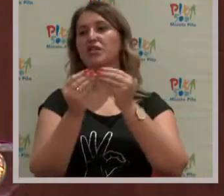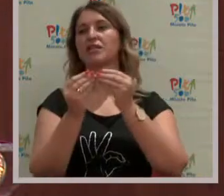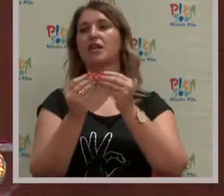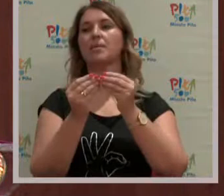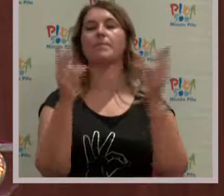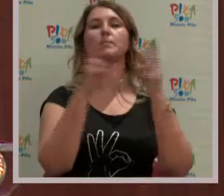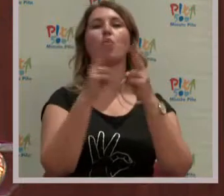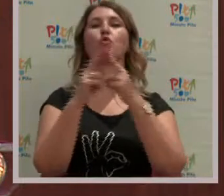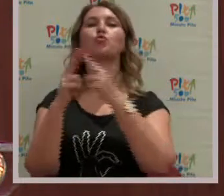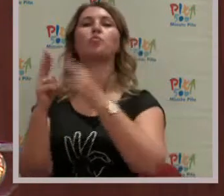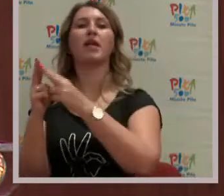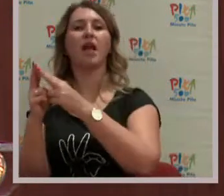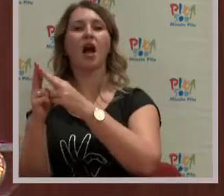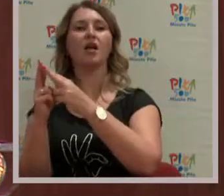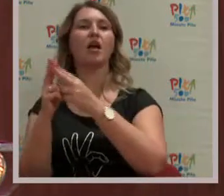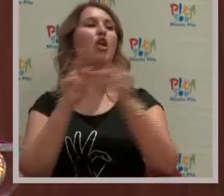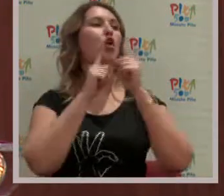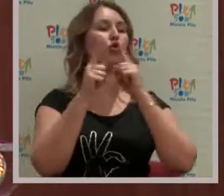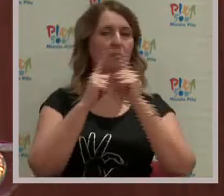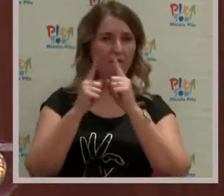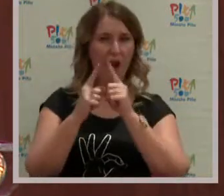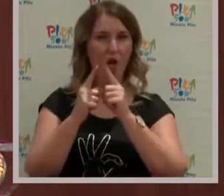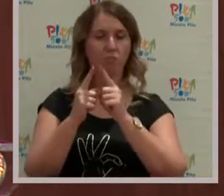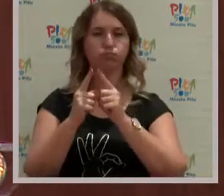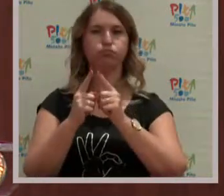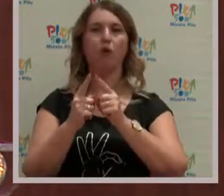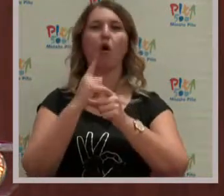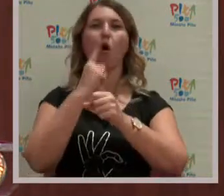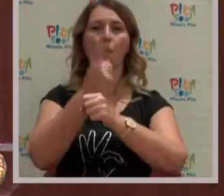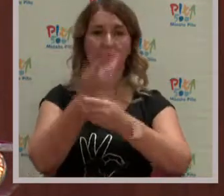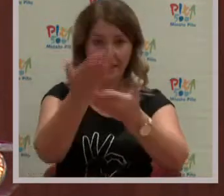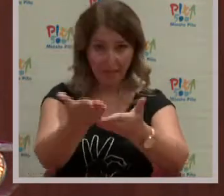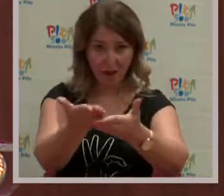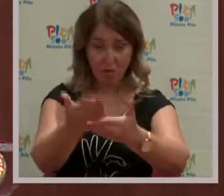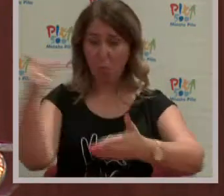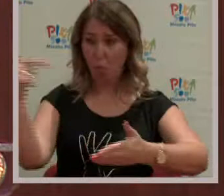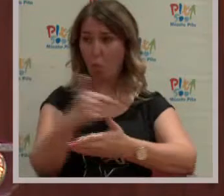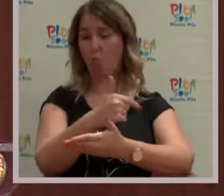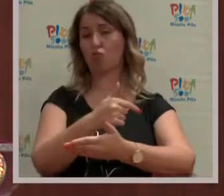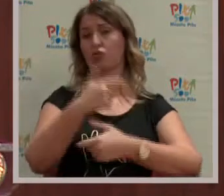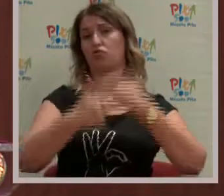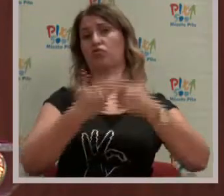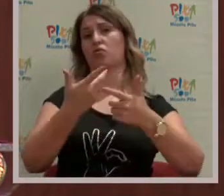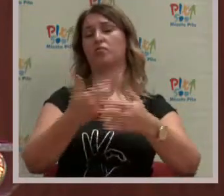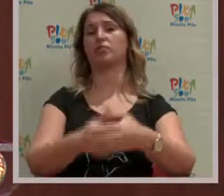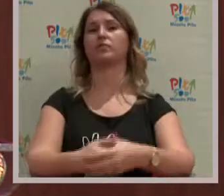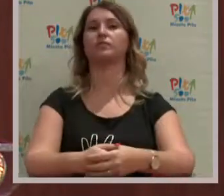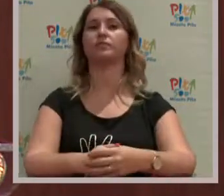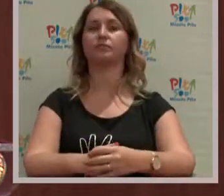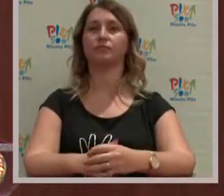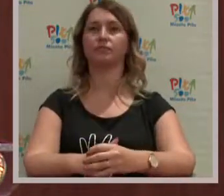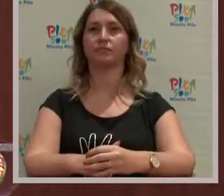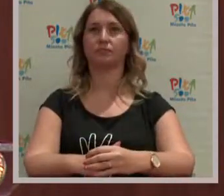wywiązywać się z podpisów, które nawet jeżeli składa inny zarząd, to jest ciągłość